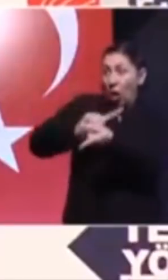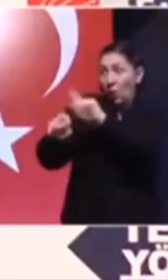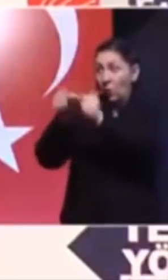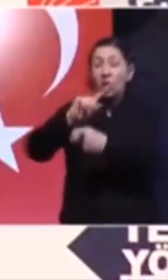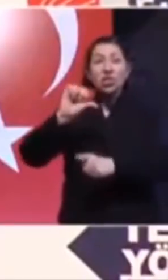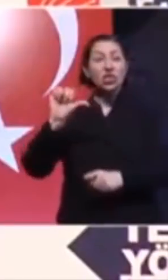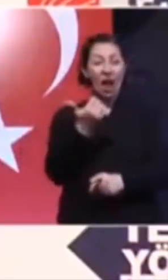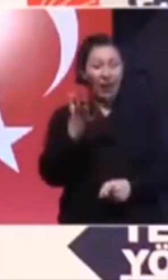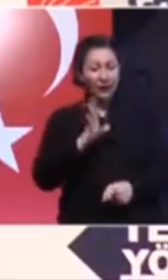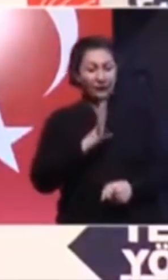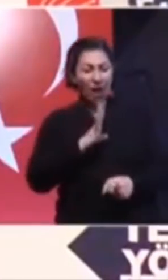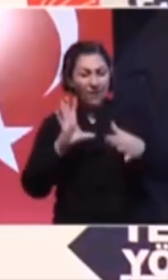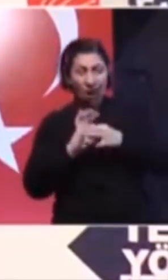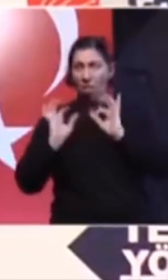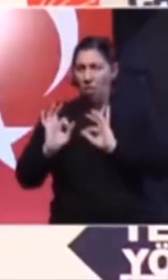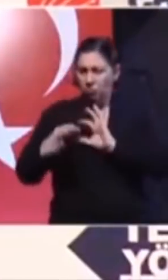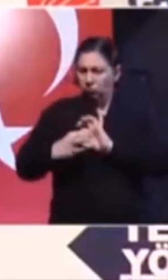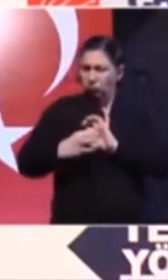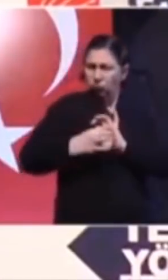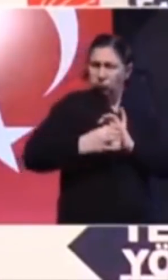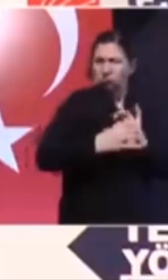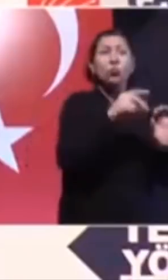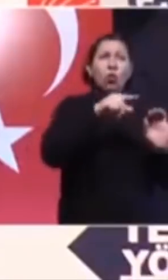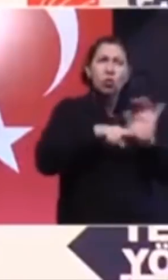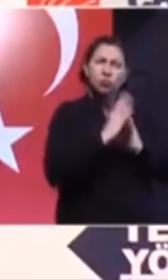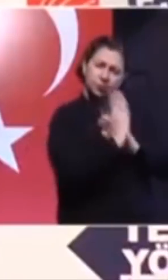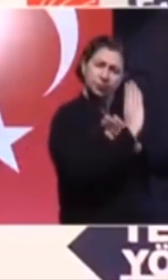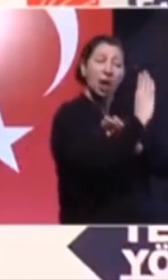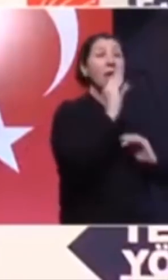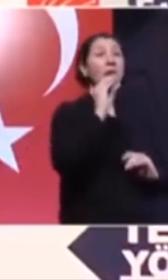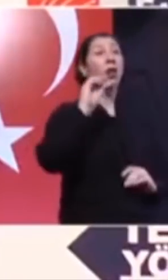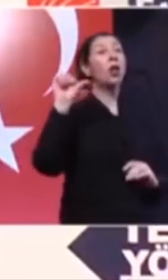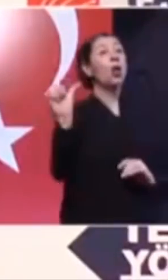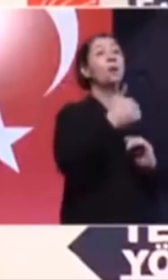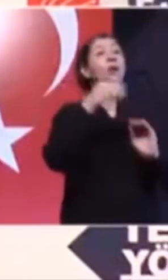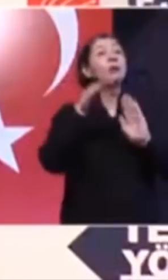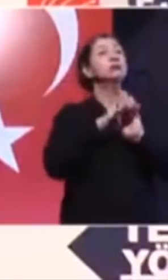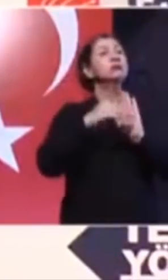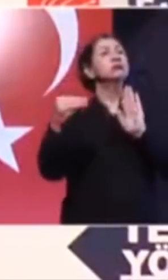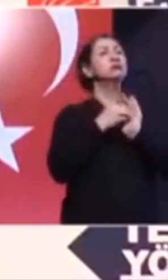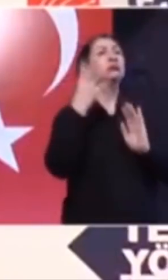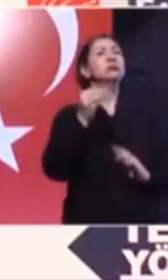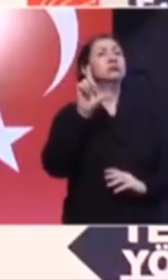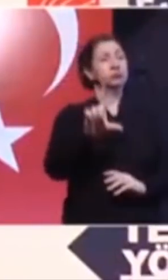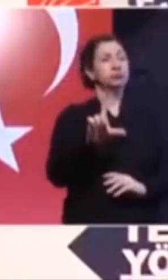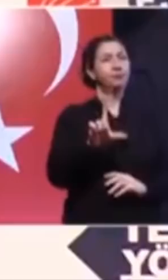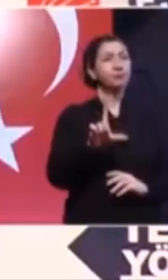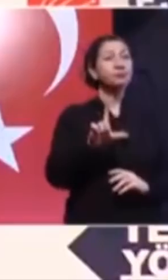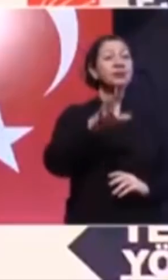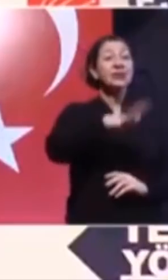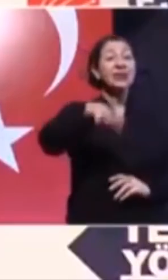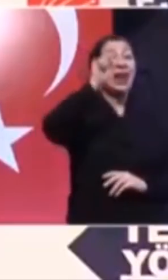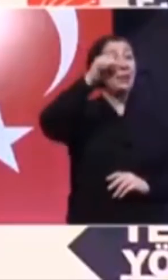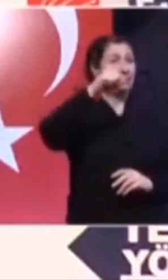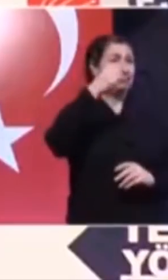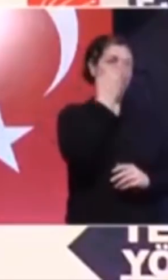değerlerimize bağlılıktan asla ayrılmadan bu yolda yürümek en önemli maddelerden biridir. Genel